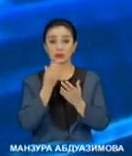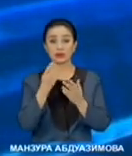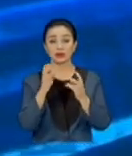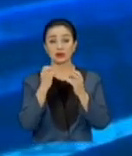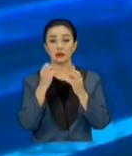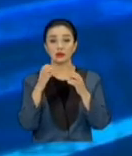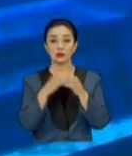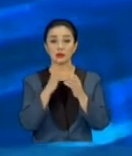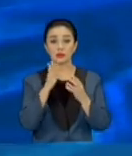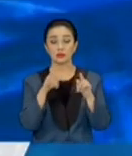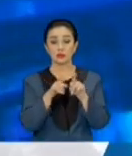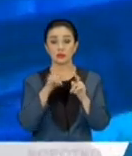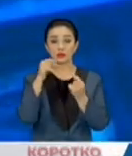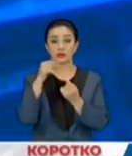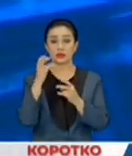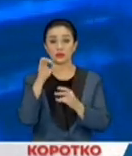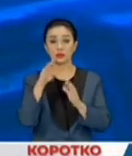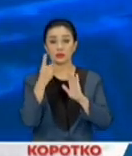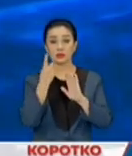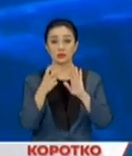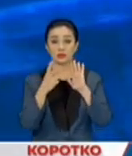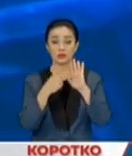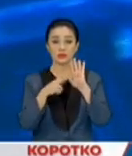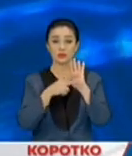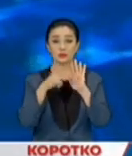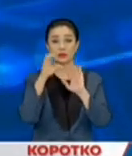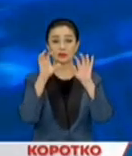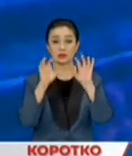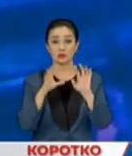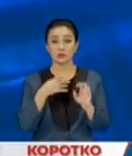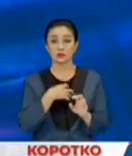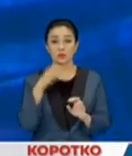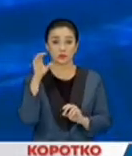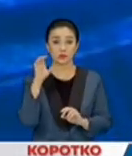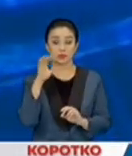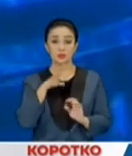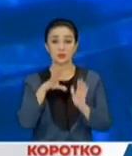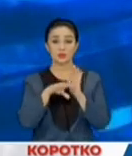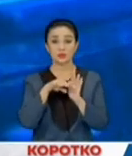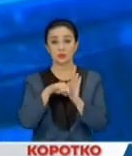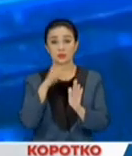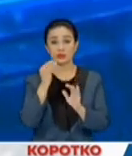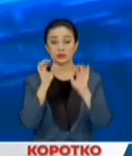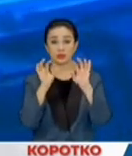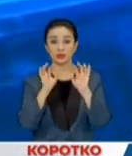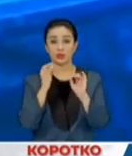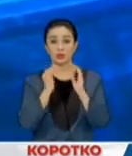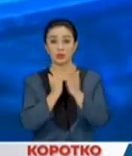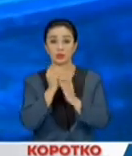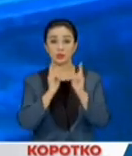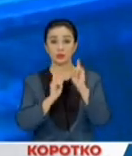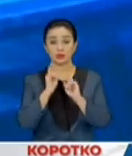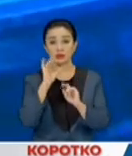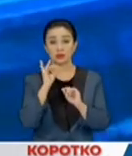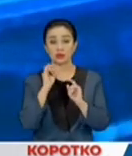кенгяши. Напомним, что в соответствии со статьей 128 Конституции Узбекистана выборы в Законодательную палату Оли Маджлиса